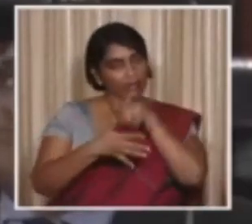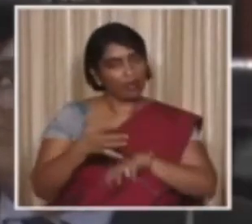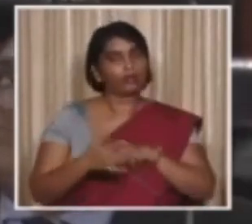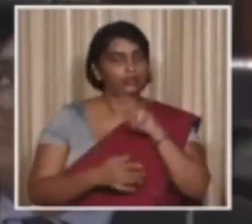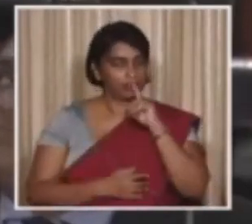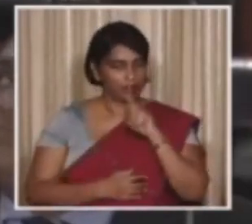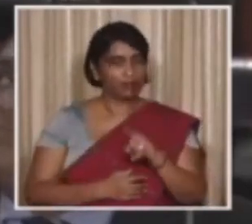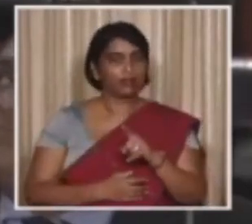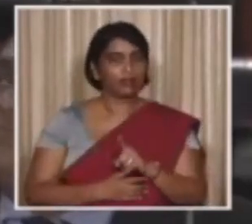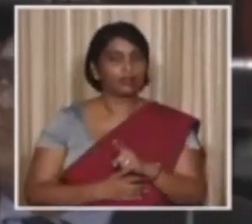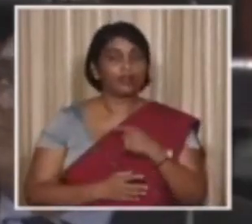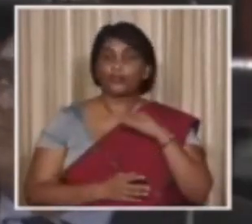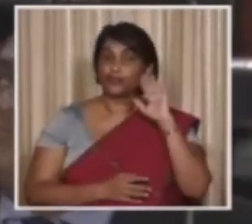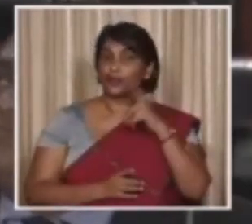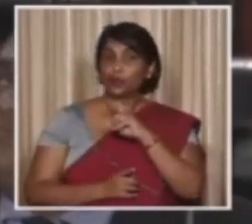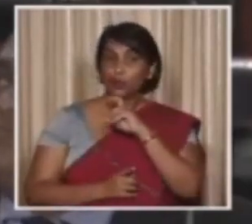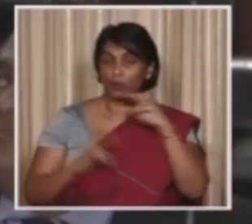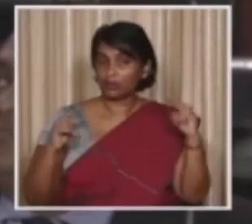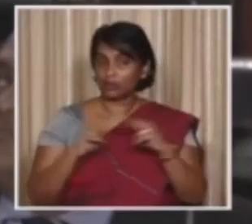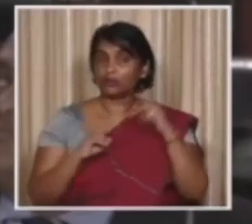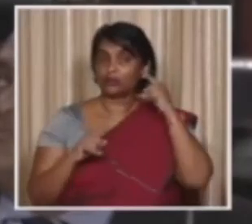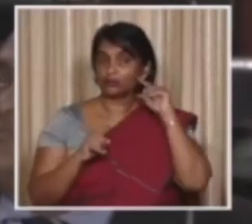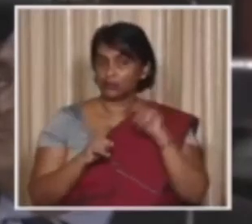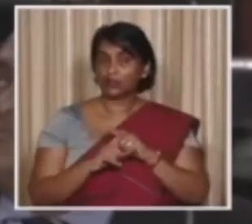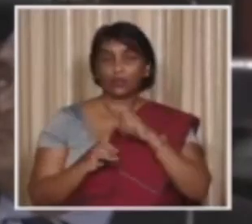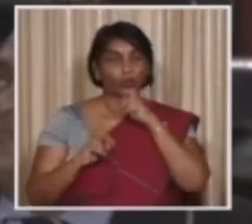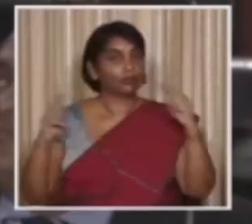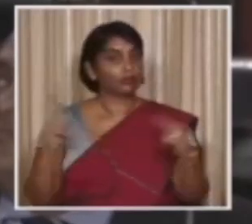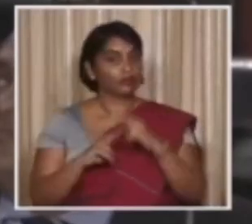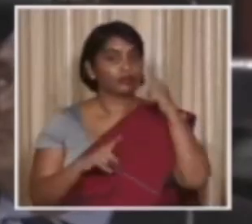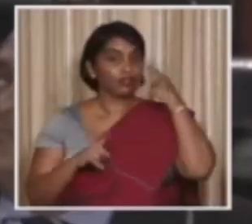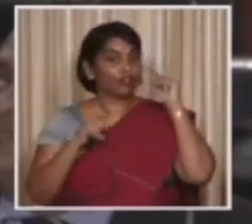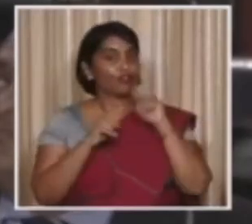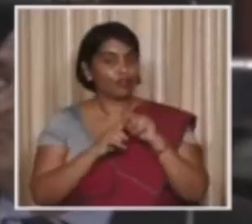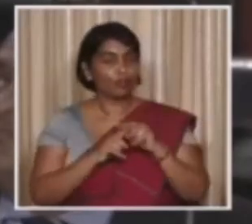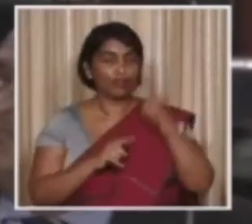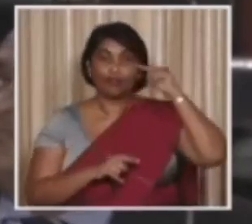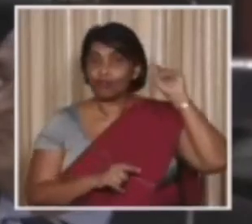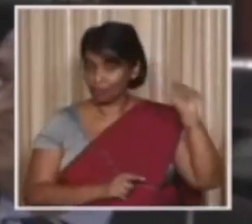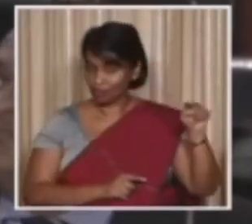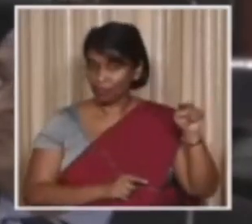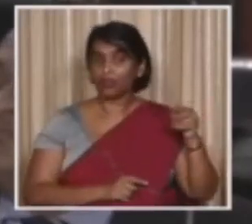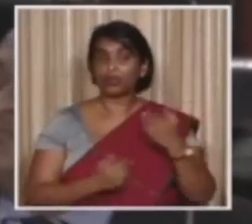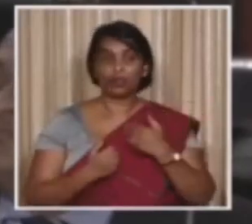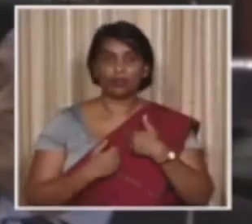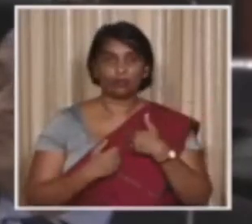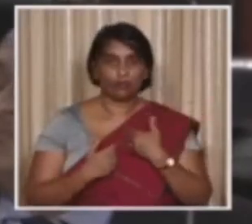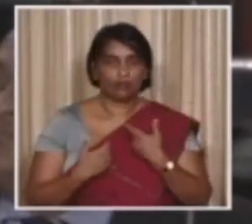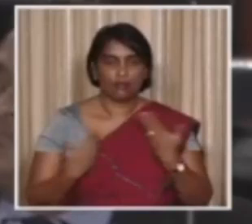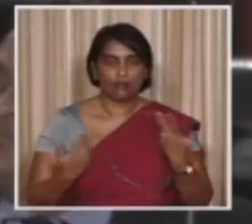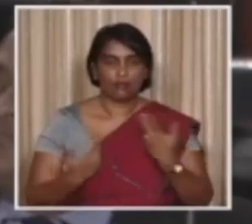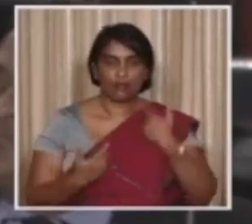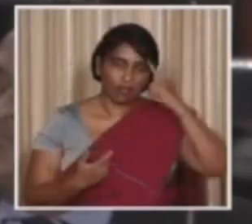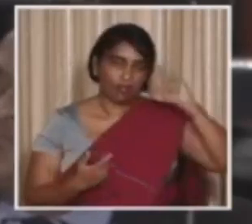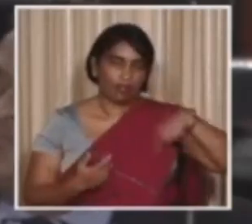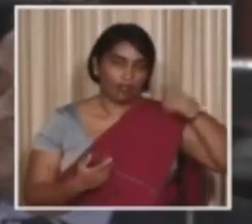කරේ. විශේෂ විශේෂයෙන්ම අධිකරණය වගේ කාරණයක්දී ශ්‍රේෂ්ඨාධිකරණ වගේ කාරණයක් තුලදී ඇඟිලි දික් කරනකොට අපිට හැකියාවක් නැහැ